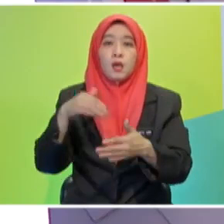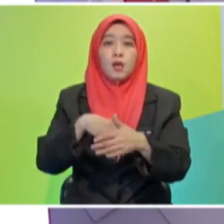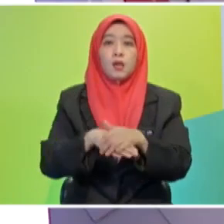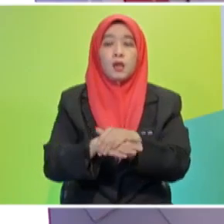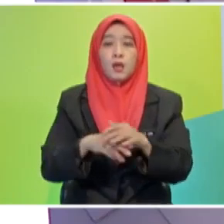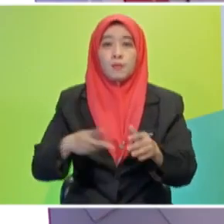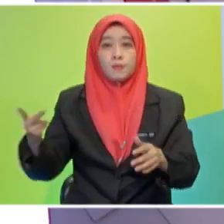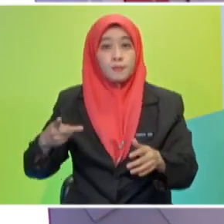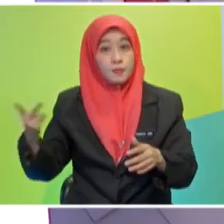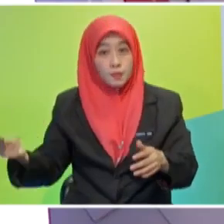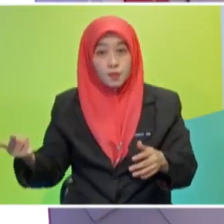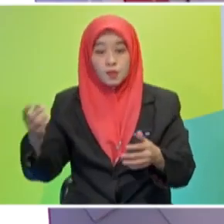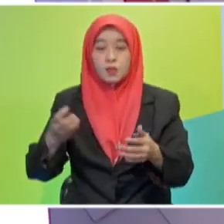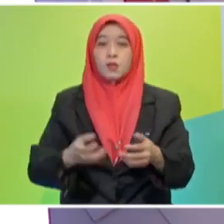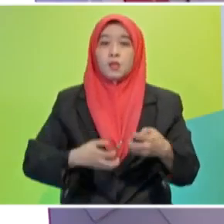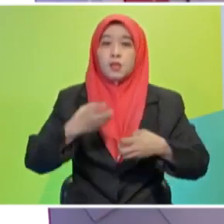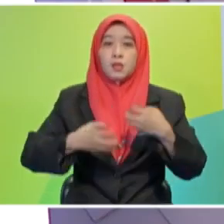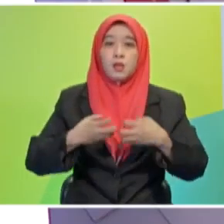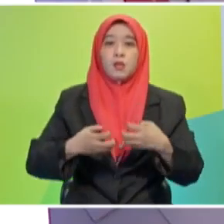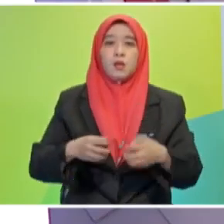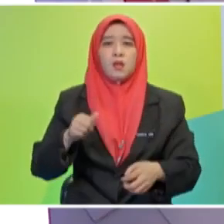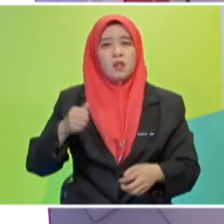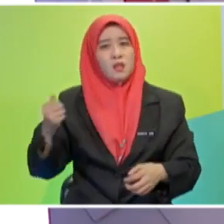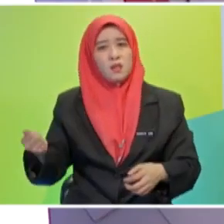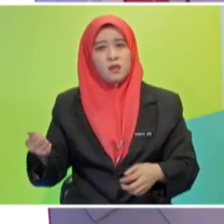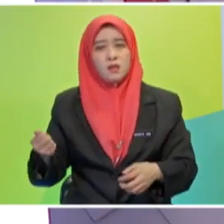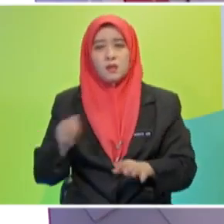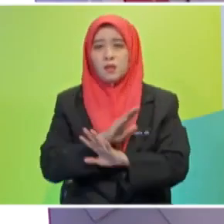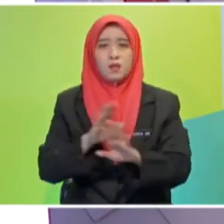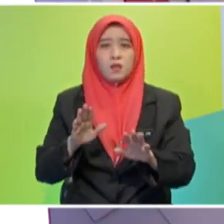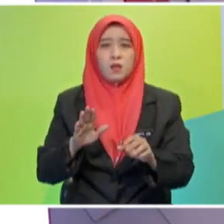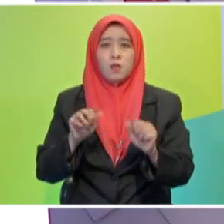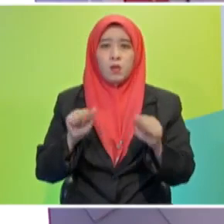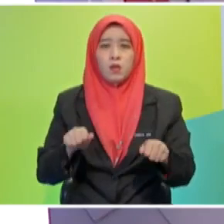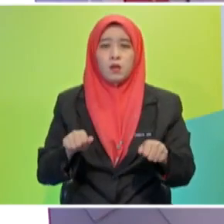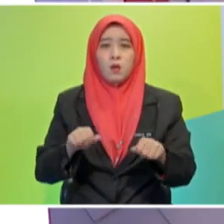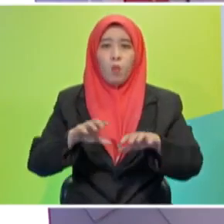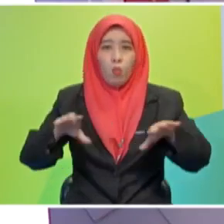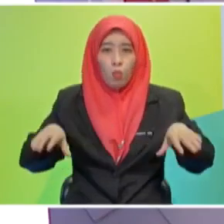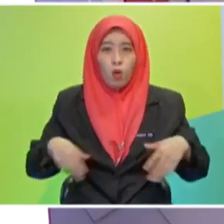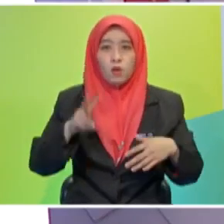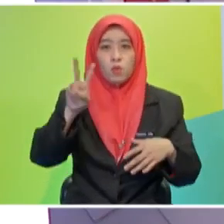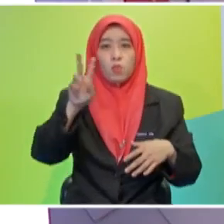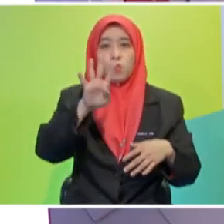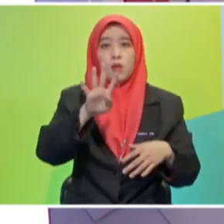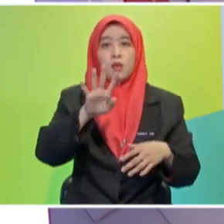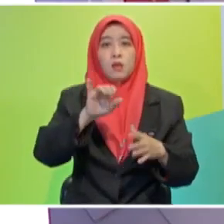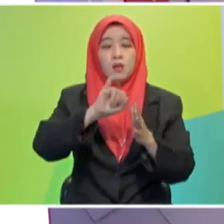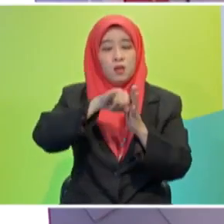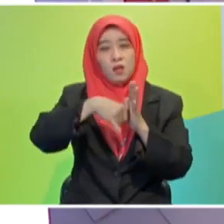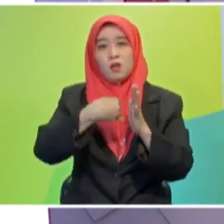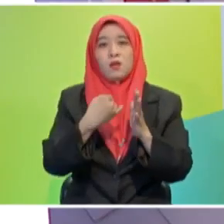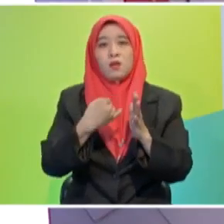sensor ni pada manusia dia tak mampu untuk buat selama 24 jam. Tapi sensor dia sebab dia